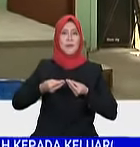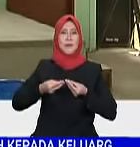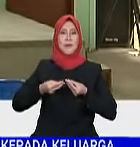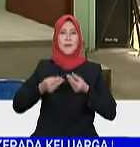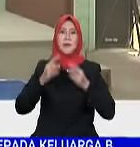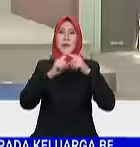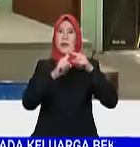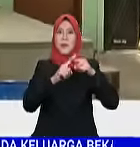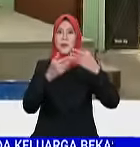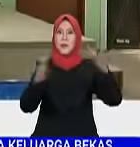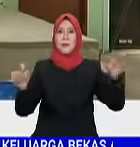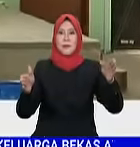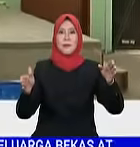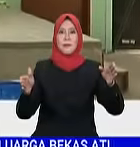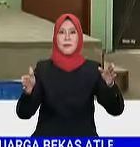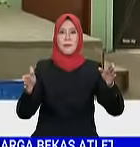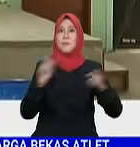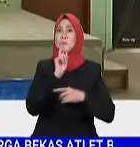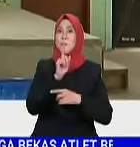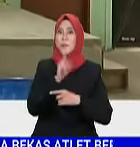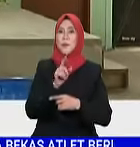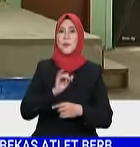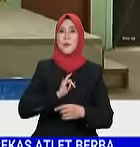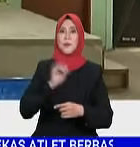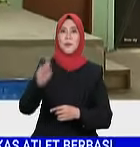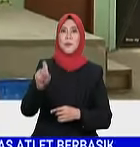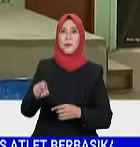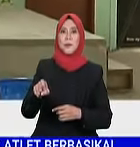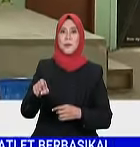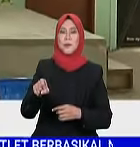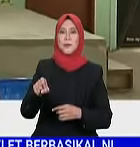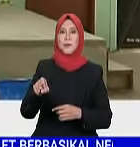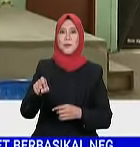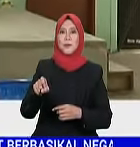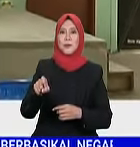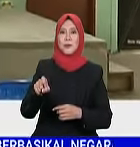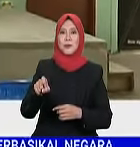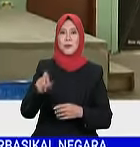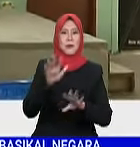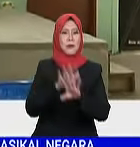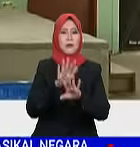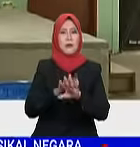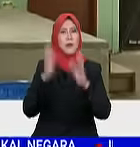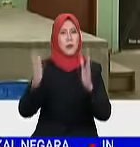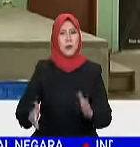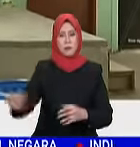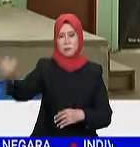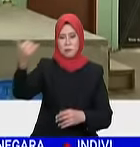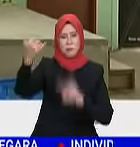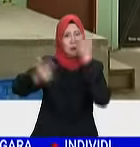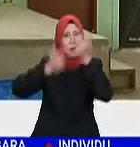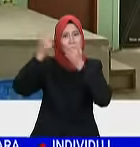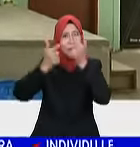ini dari dahulu lagi memang saya memerlu betul-betul, sebab dari dahulu ramai pengunjung